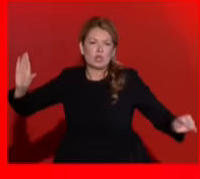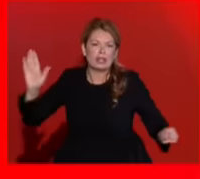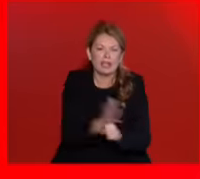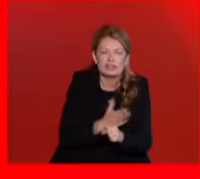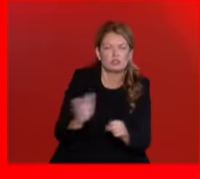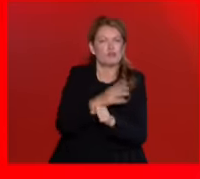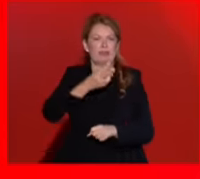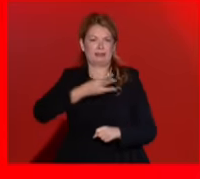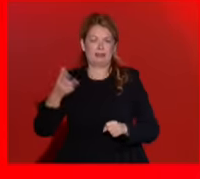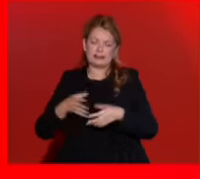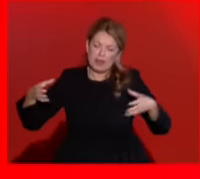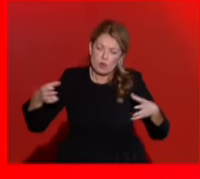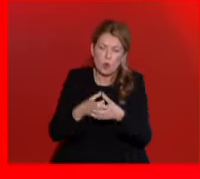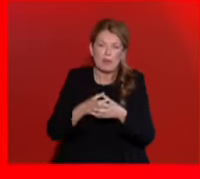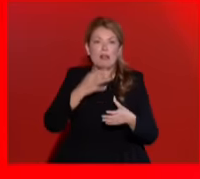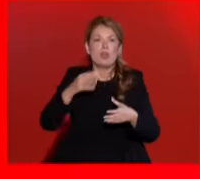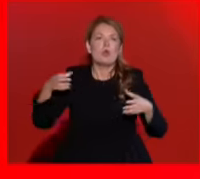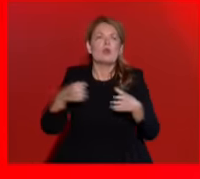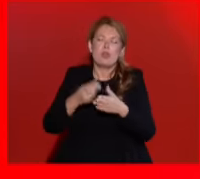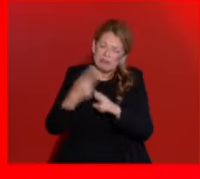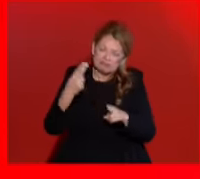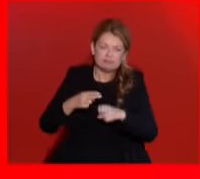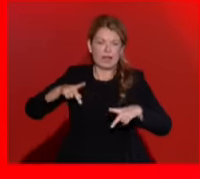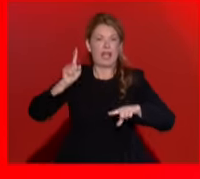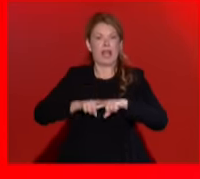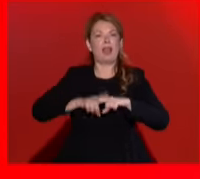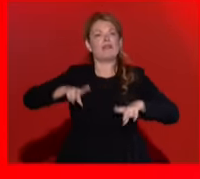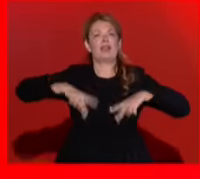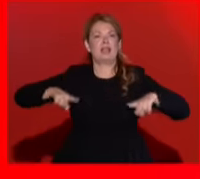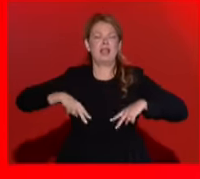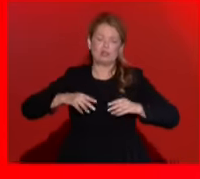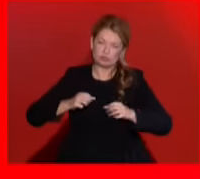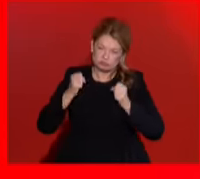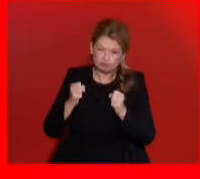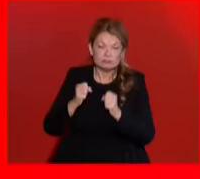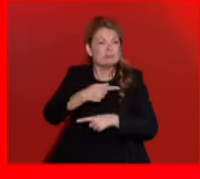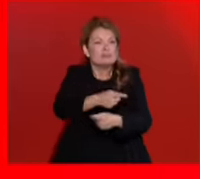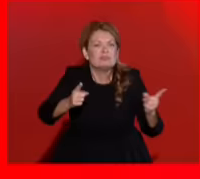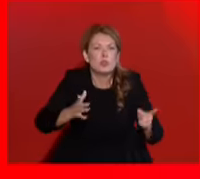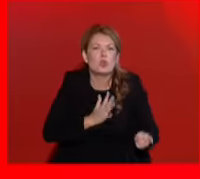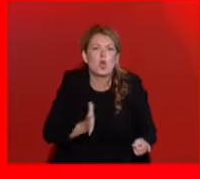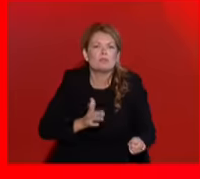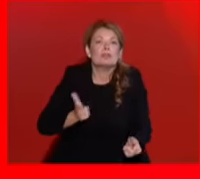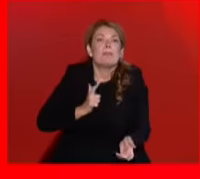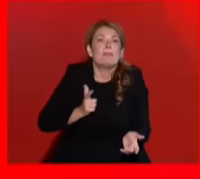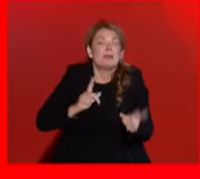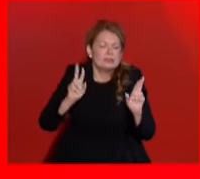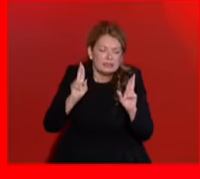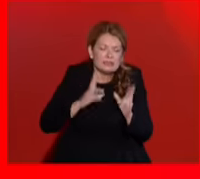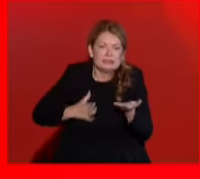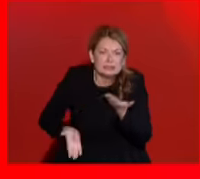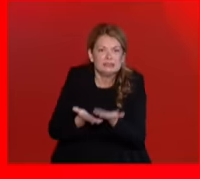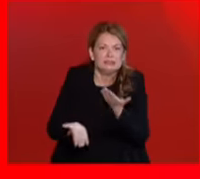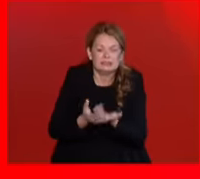της χώρας, απέναντι στον προοδευτικό κόσμο που περιμένει από μας